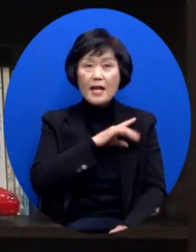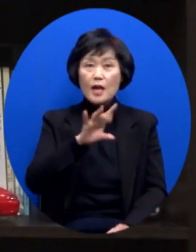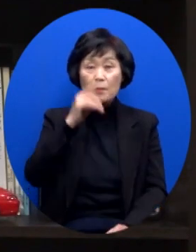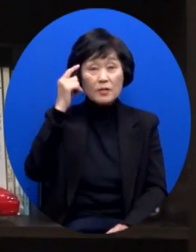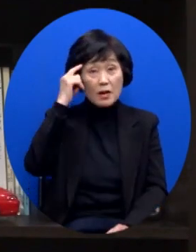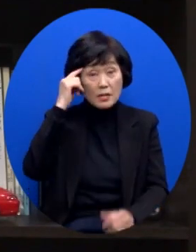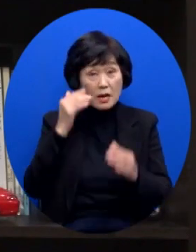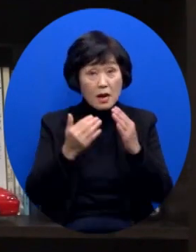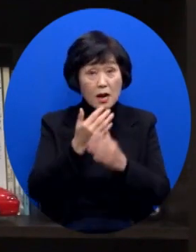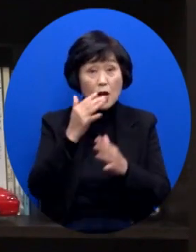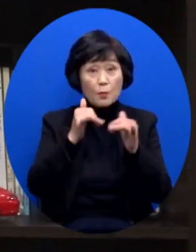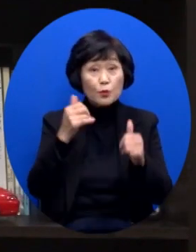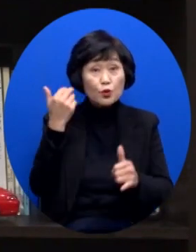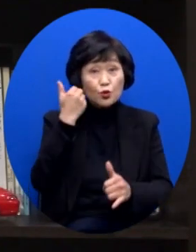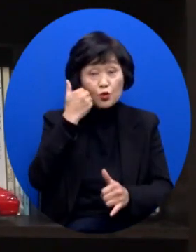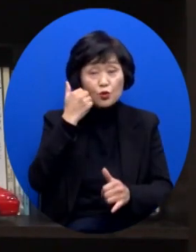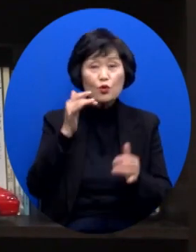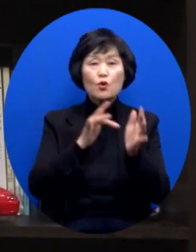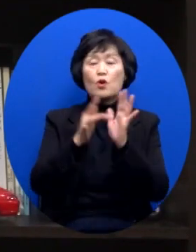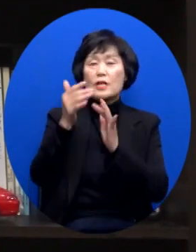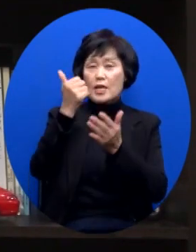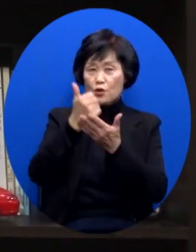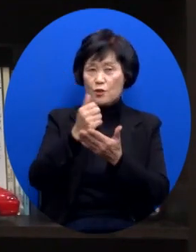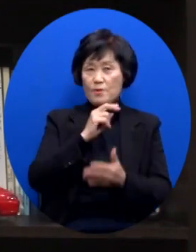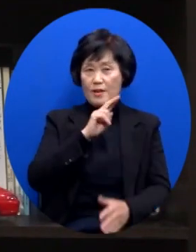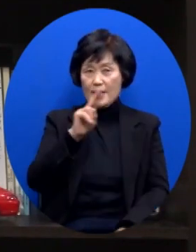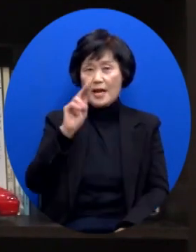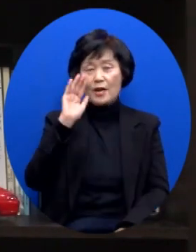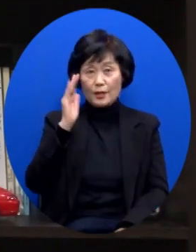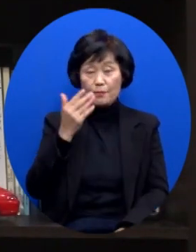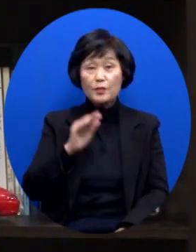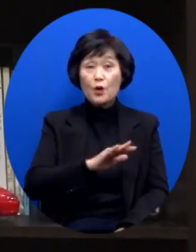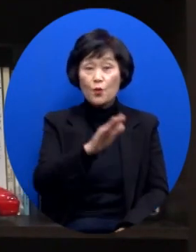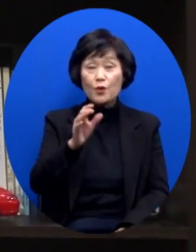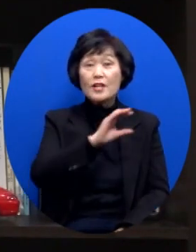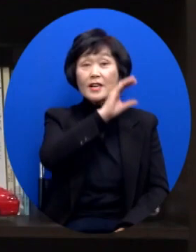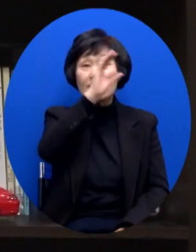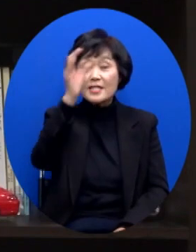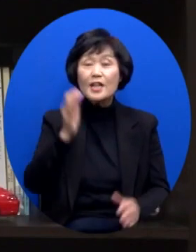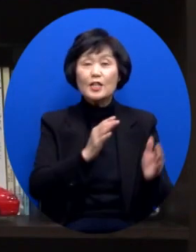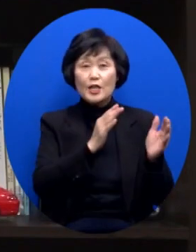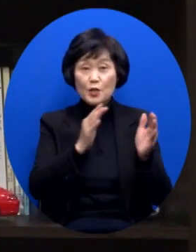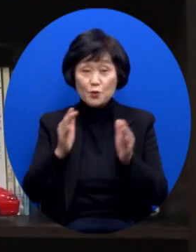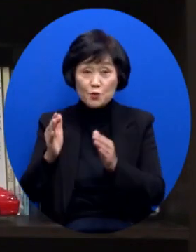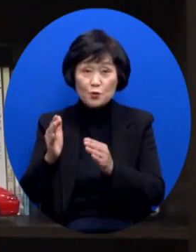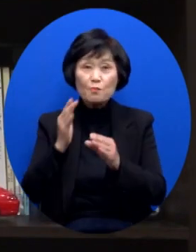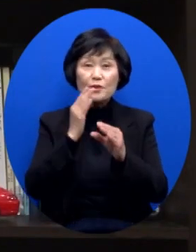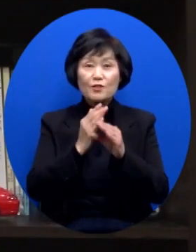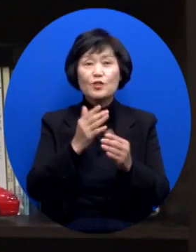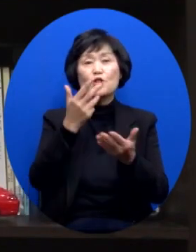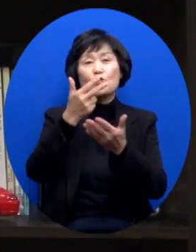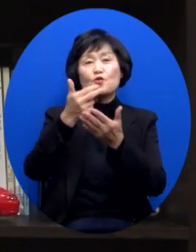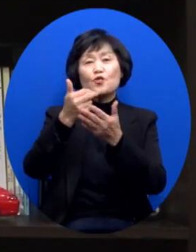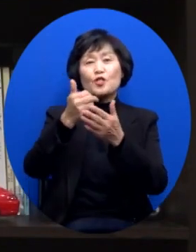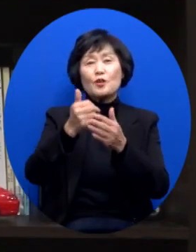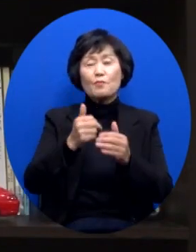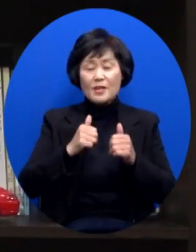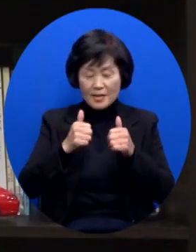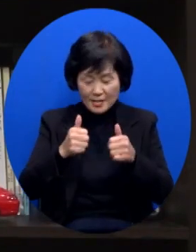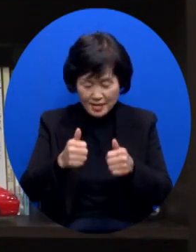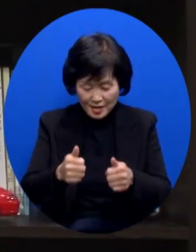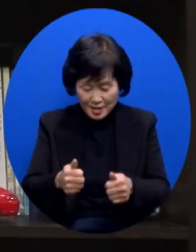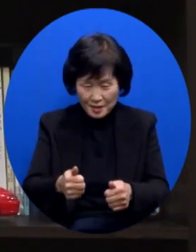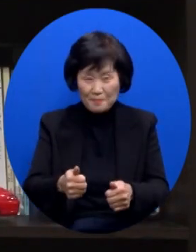누구십니까? 예수님이 되어야 합니다. 우리는 성탄 시즌에 주님을 경배하고 환영하는